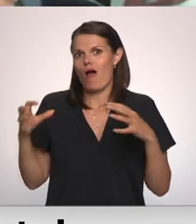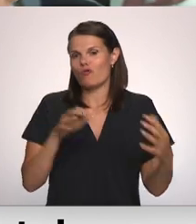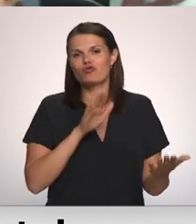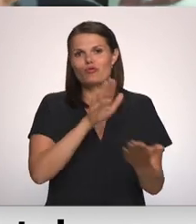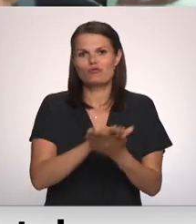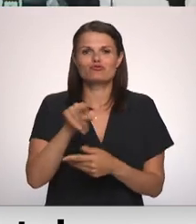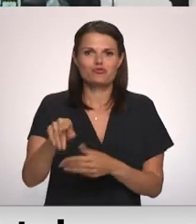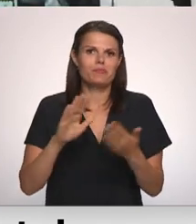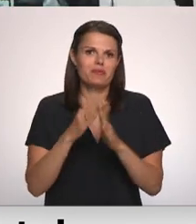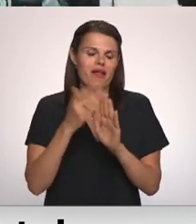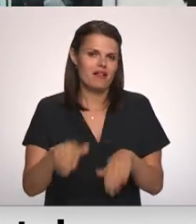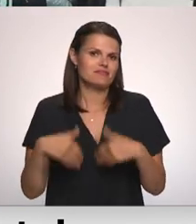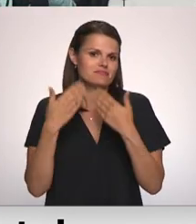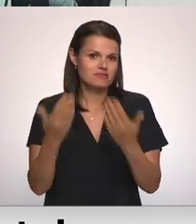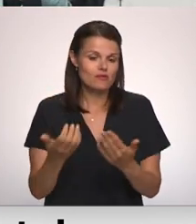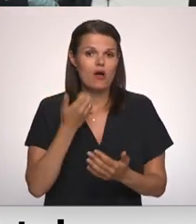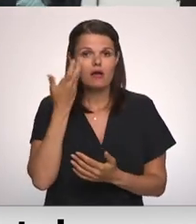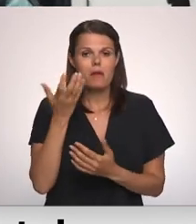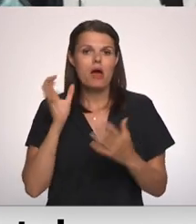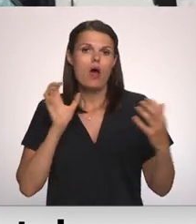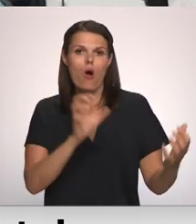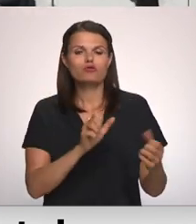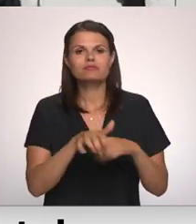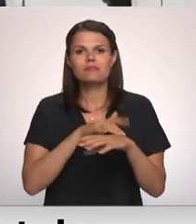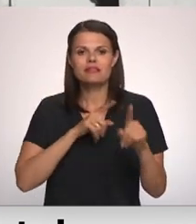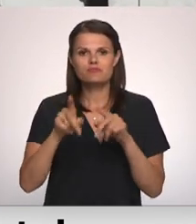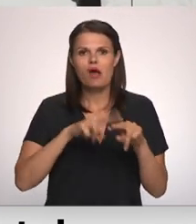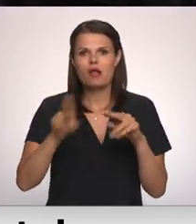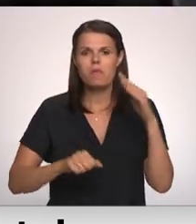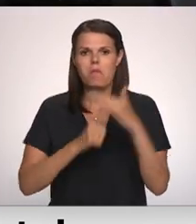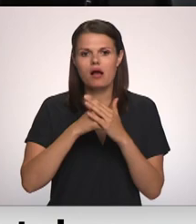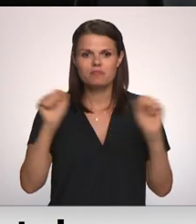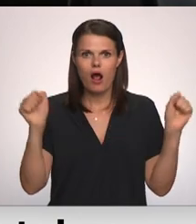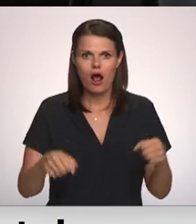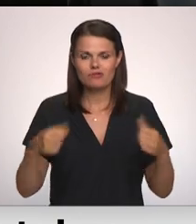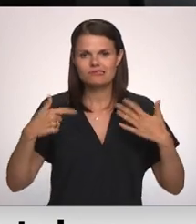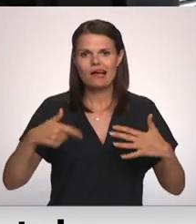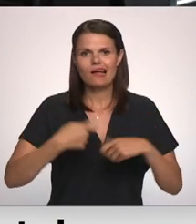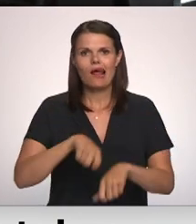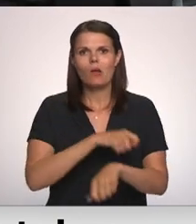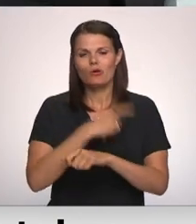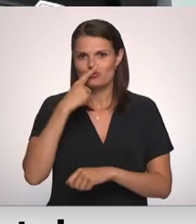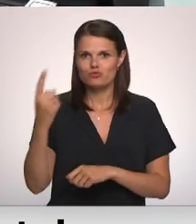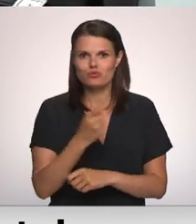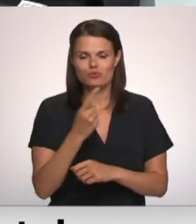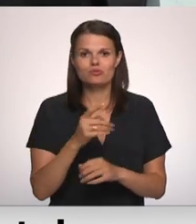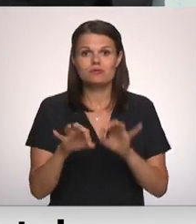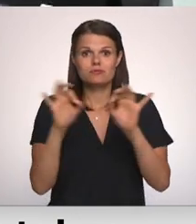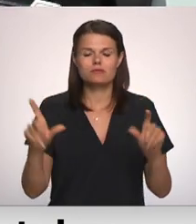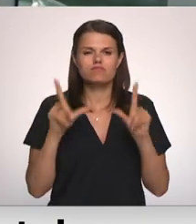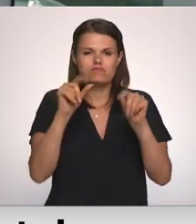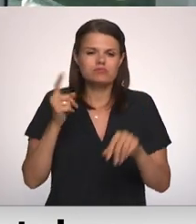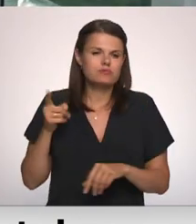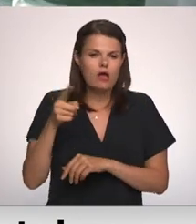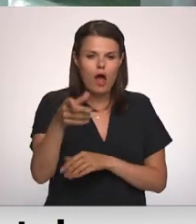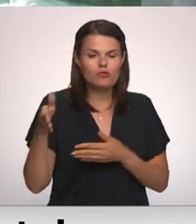uz Trostjeņecu. Kamēr autobus ar sabiedriskajiem transportam atļauto maksimālo ātrumu 70 km/h uzsāk mērot tālo